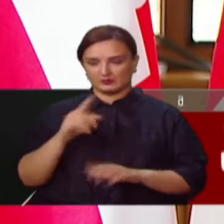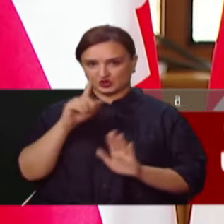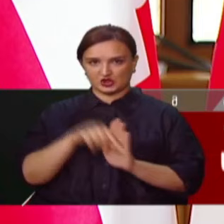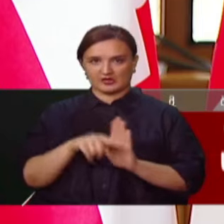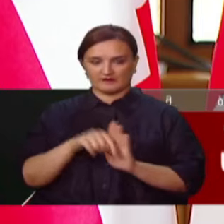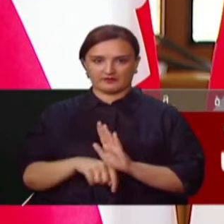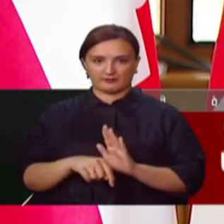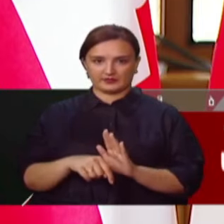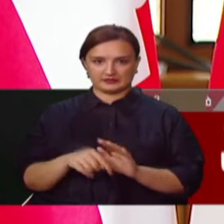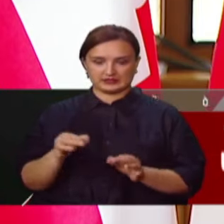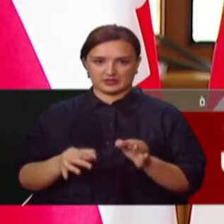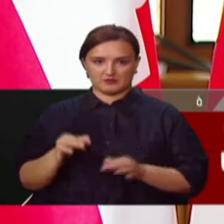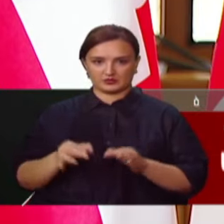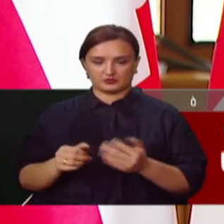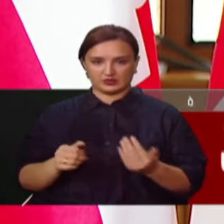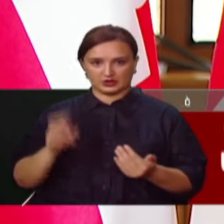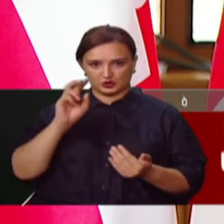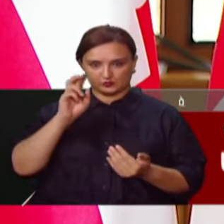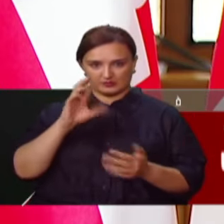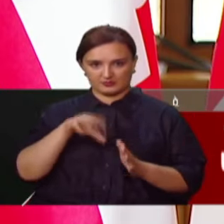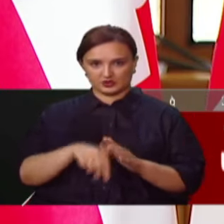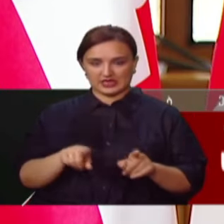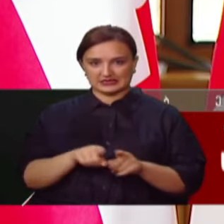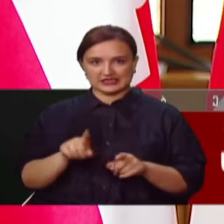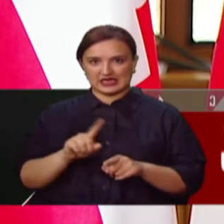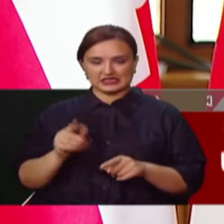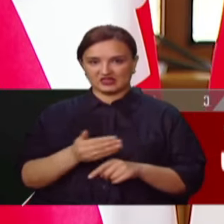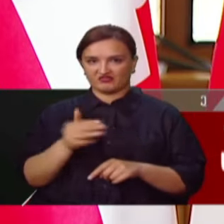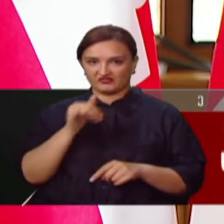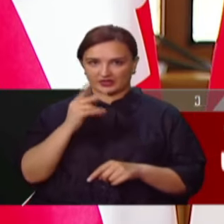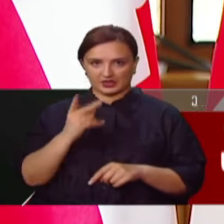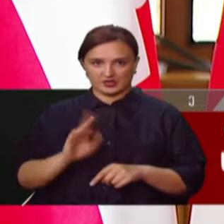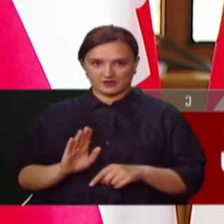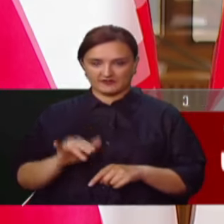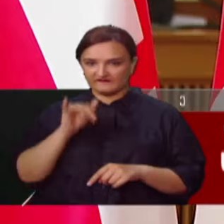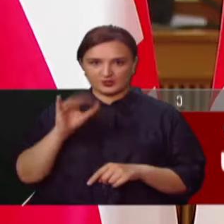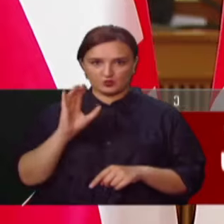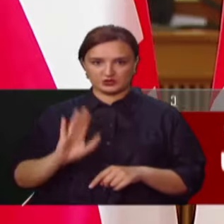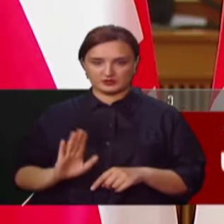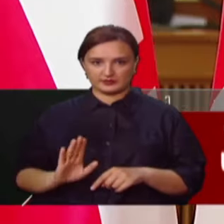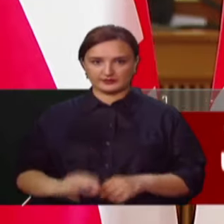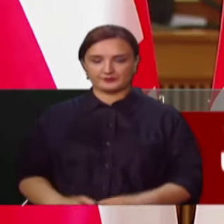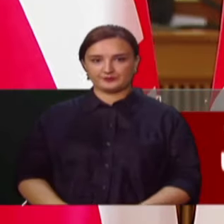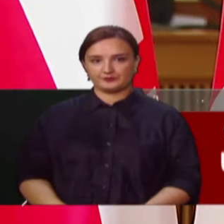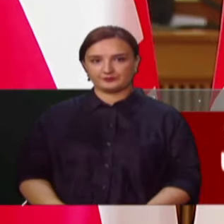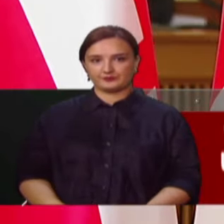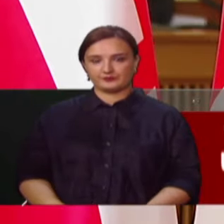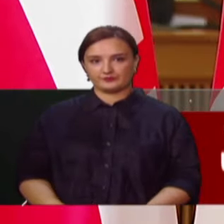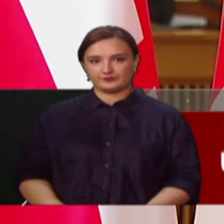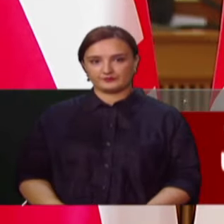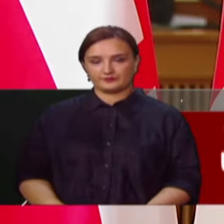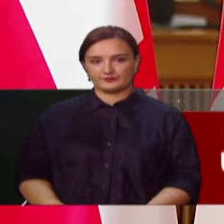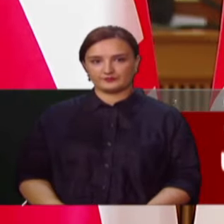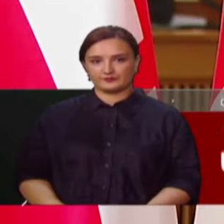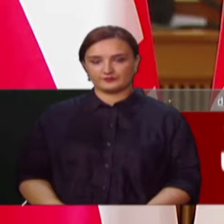ჩარევები სასამართლო ხელისუფლებაში. ასეთ რაღაცას თქვენ ვერც ნახავთ და ვერც მოისმენთ. ესენი ამბობენ, რომ რაღაც